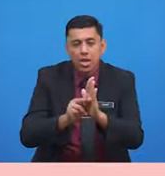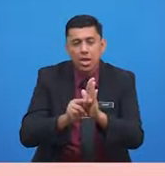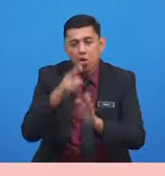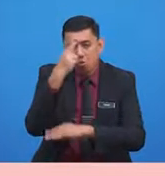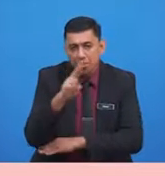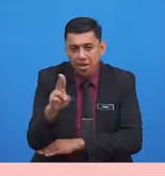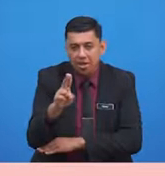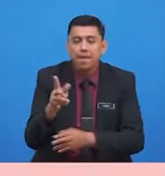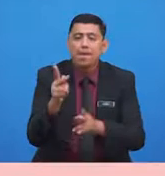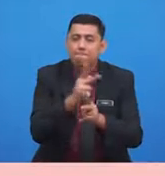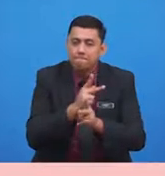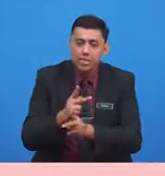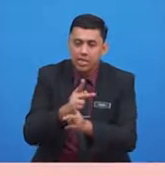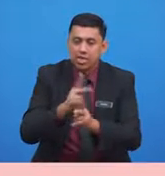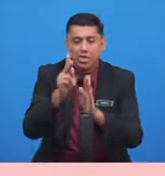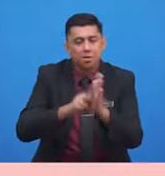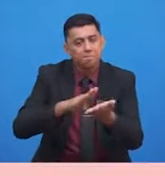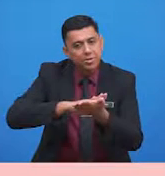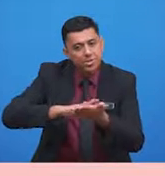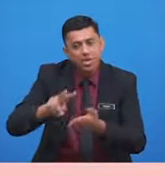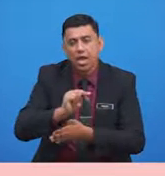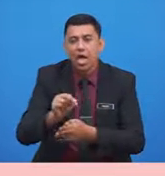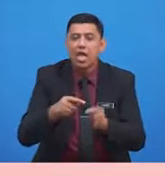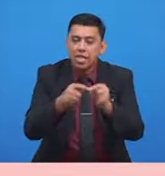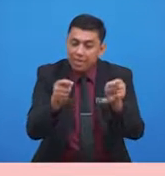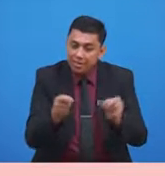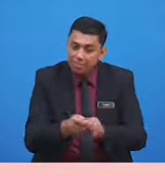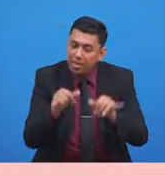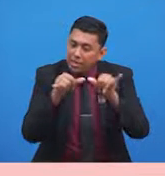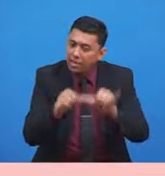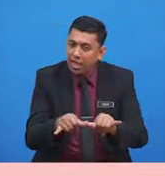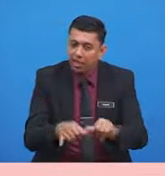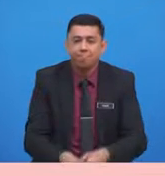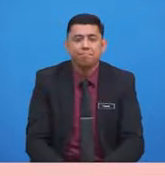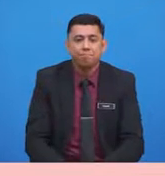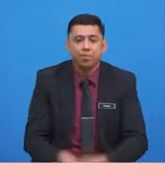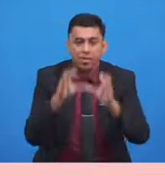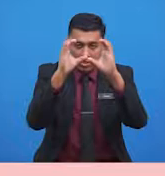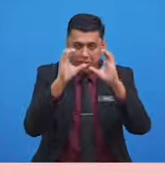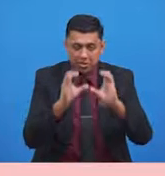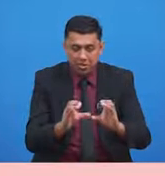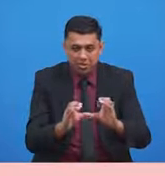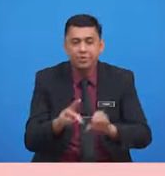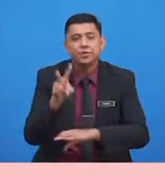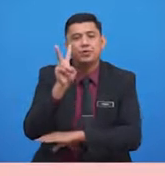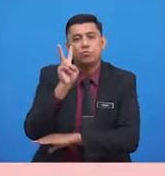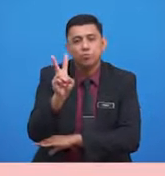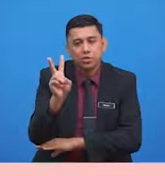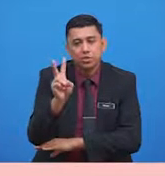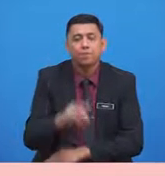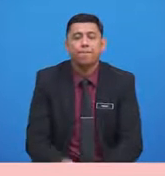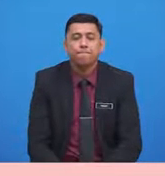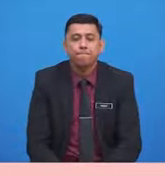menjaga kebersihan tempat tinggal. Cikgu ulang ya. Cara menghormati jiran yang